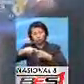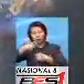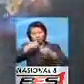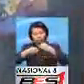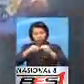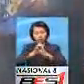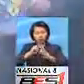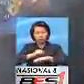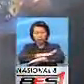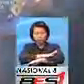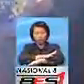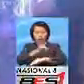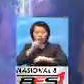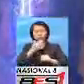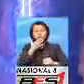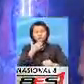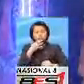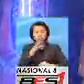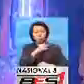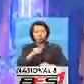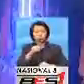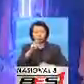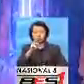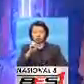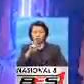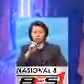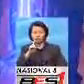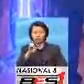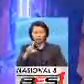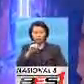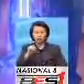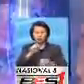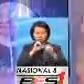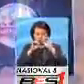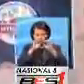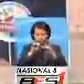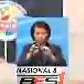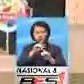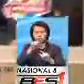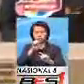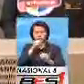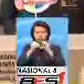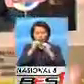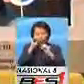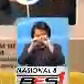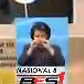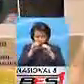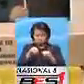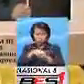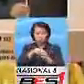pemakanan seperti kanser, diabetes dan penyakit kardiovaskular serta pangkalan data komposisi zat makanan juga dimuatkan